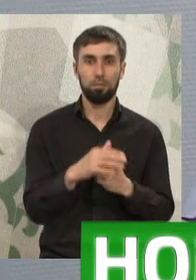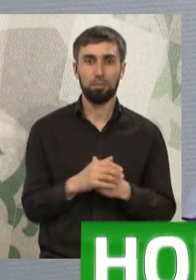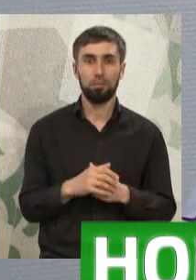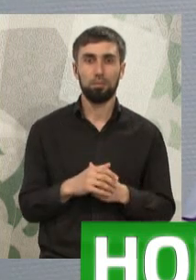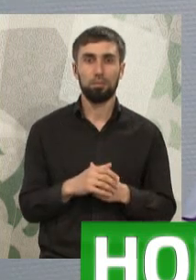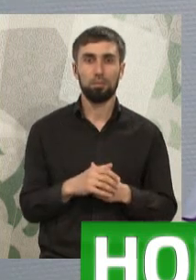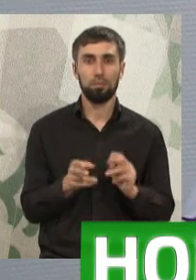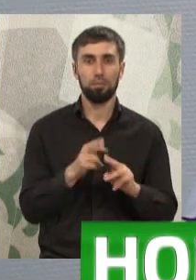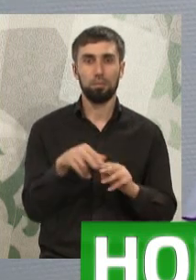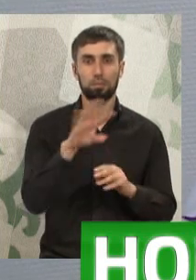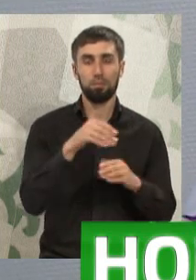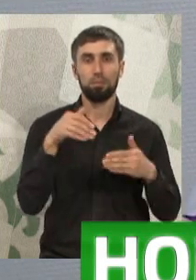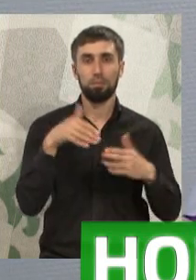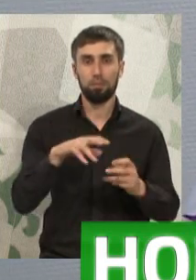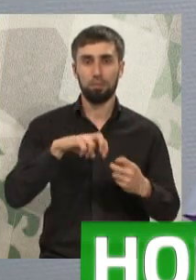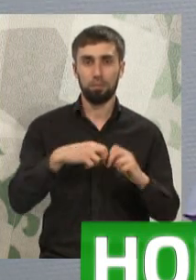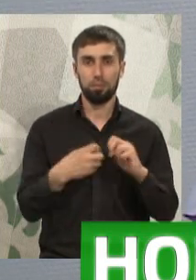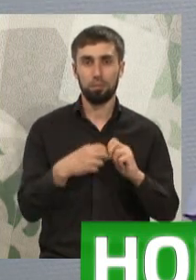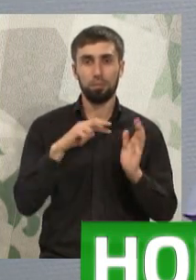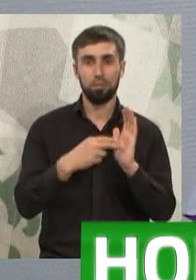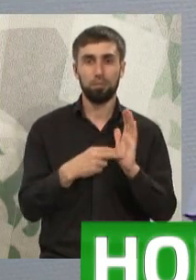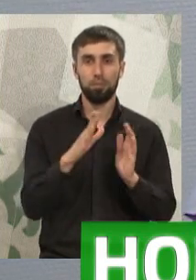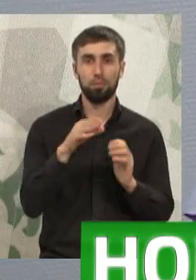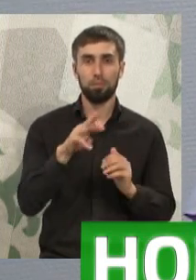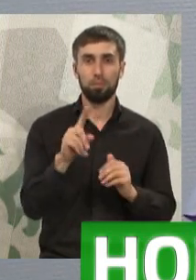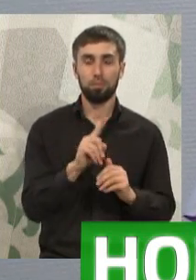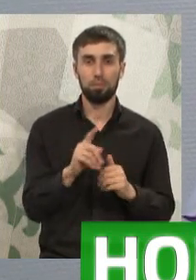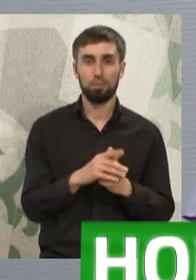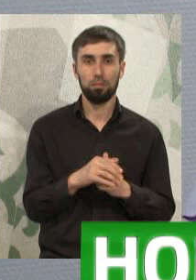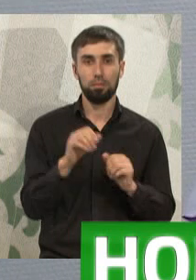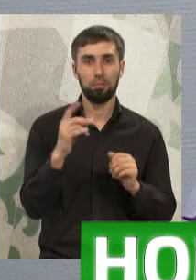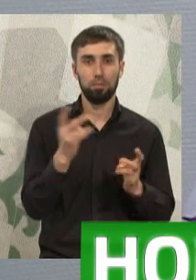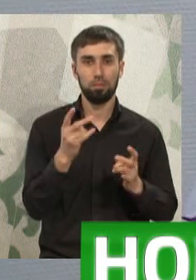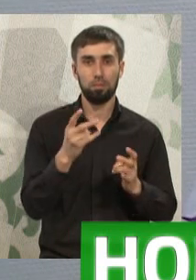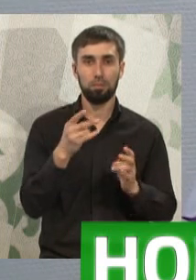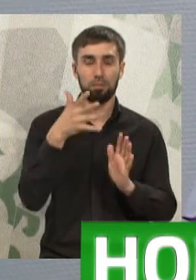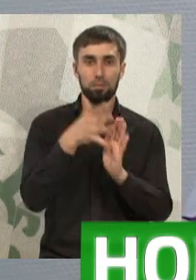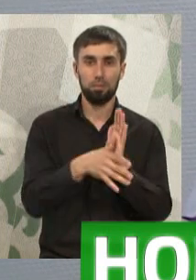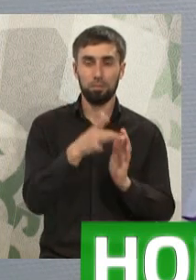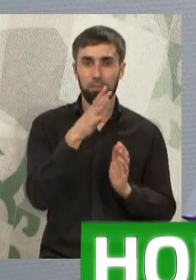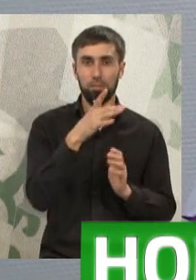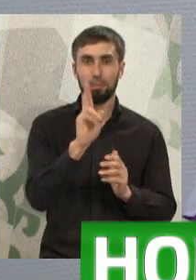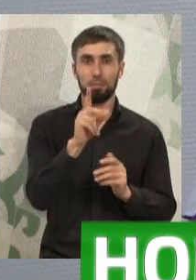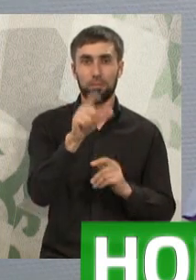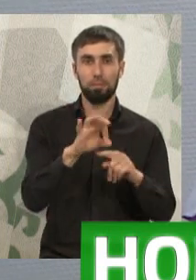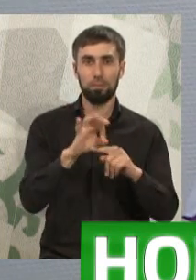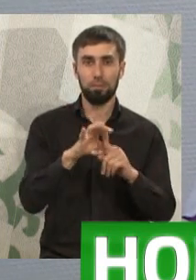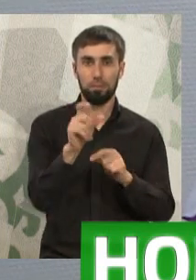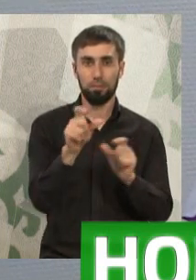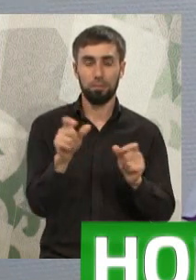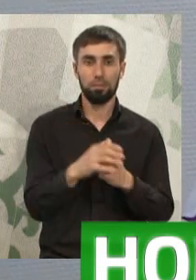это все решимые проблемы в плане того, что просто нужно тратить больше времени с пациентами,